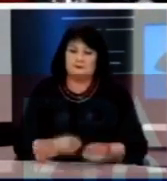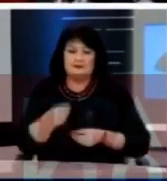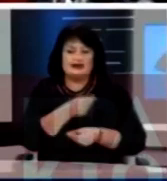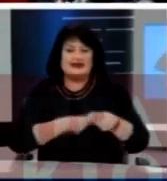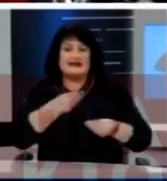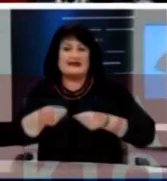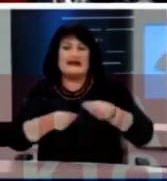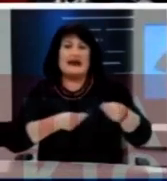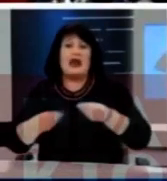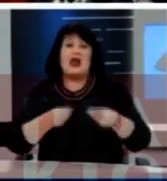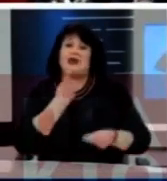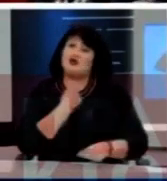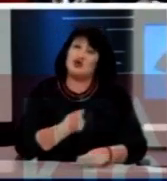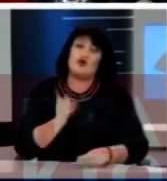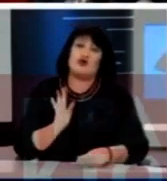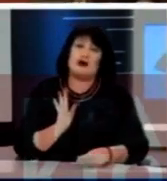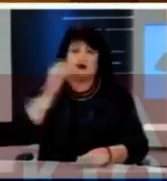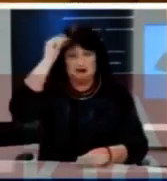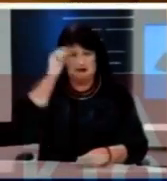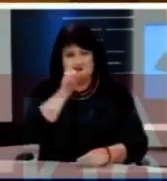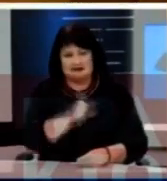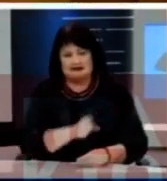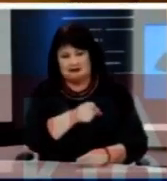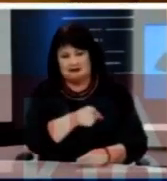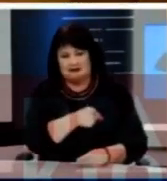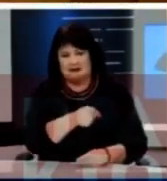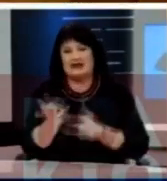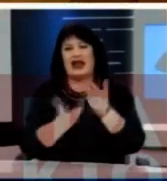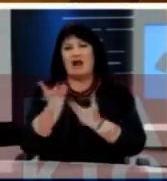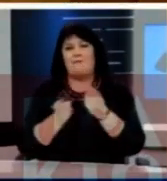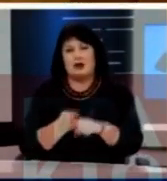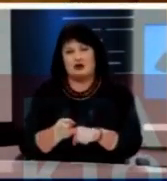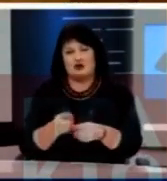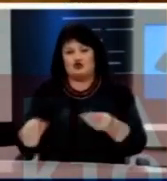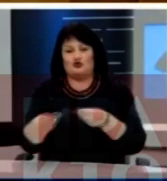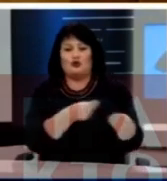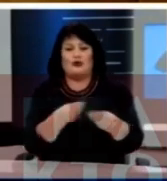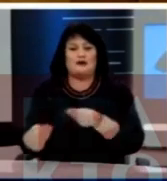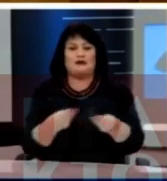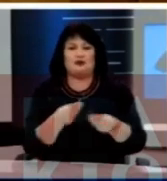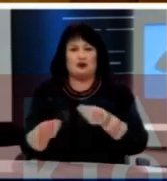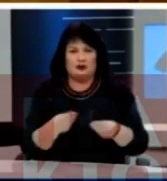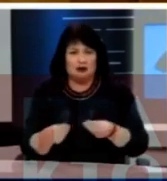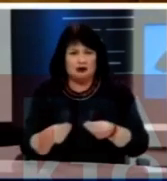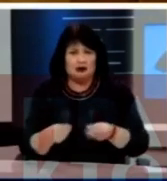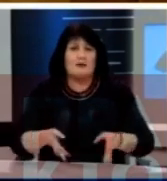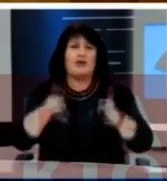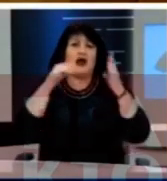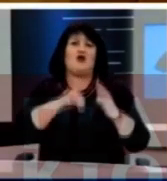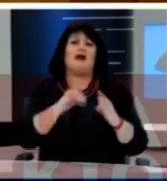Συναλλαγή, το ξαναλέω. Τόσο ανάμεσα στον κύριο Τσίπρα και τον κύριο Καμένο, όσο και ανάμεσα στο